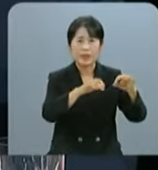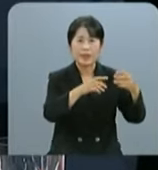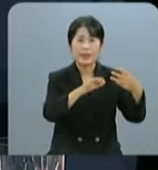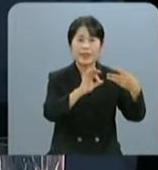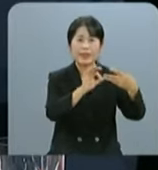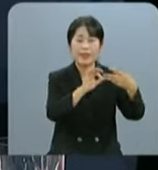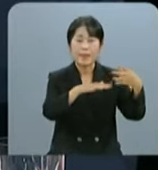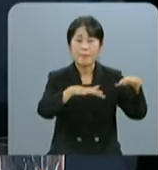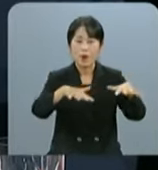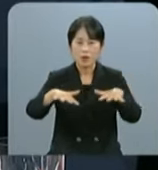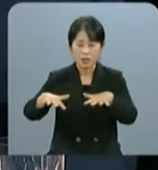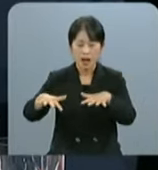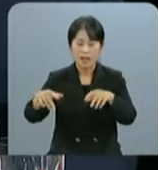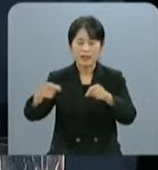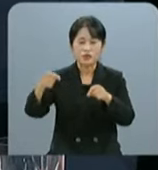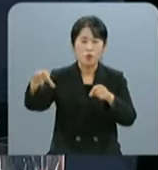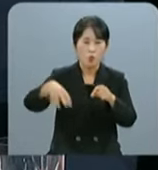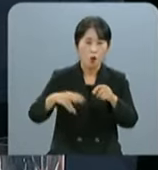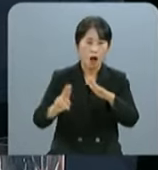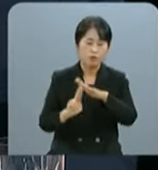인근으로 와서